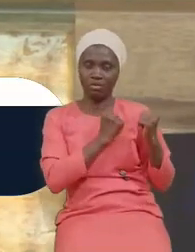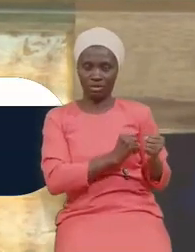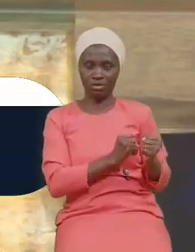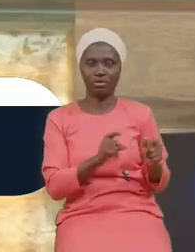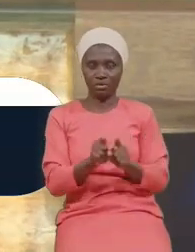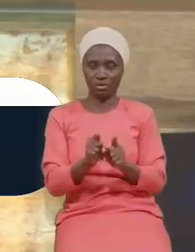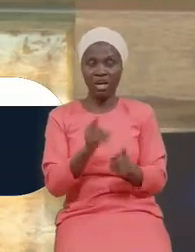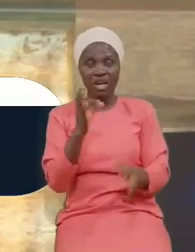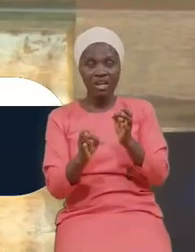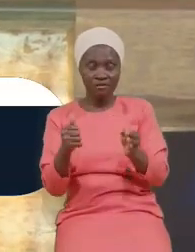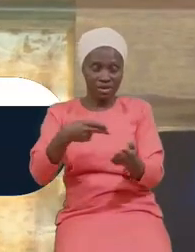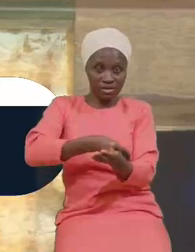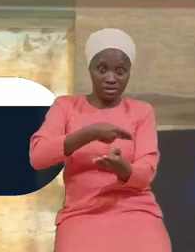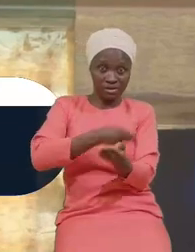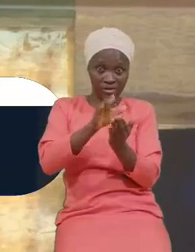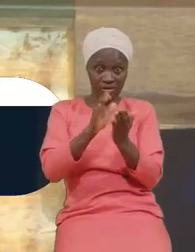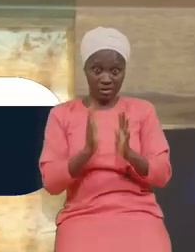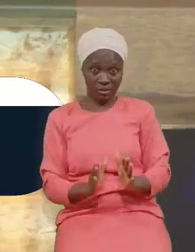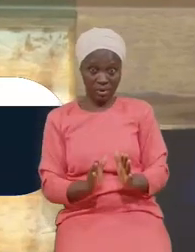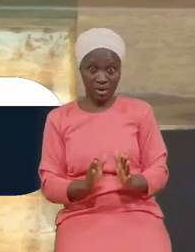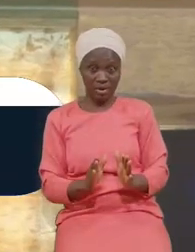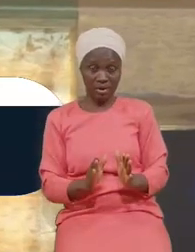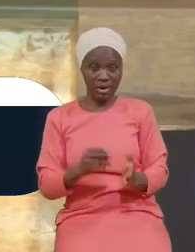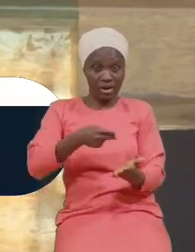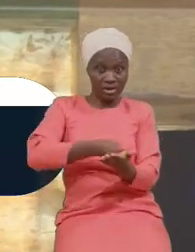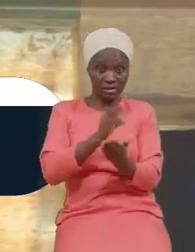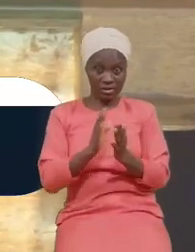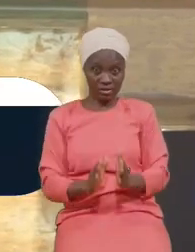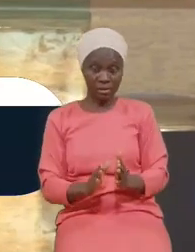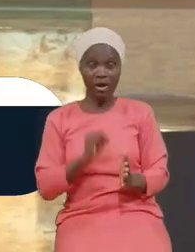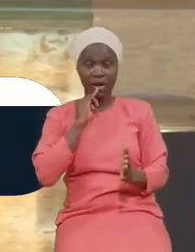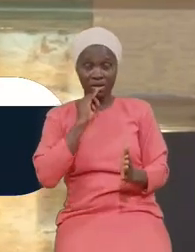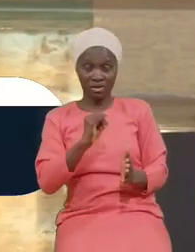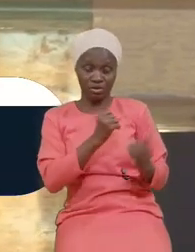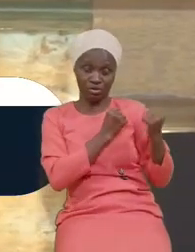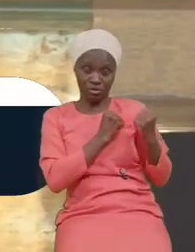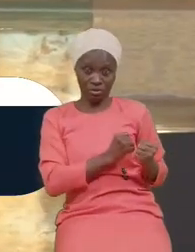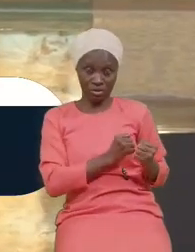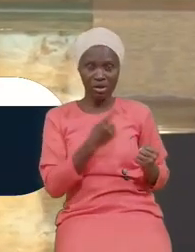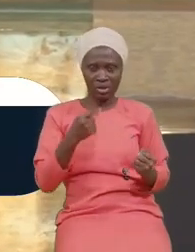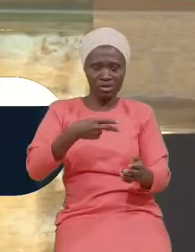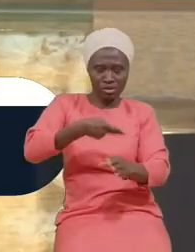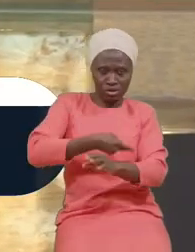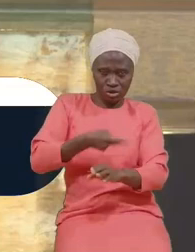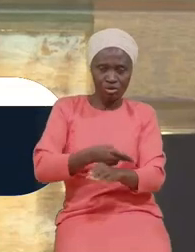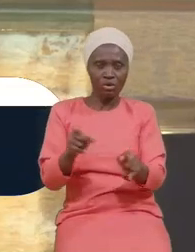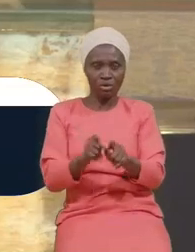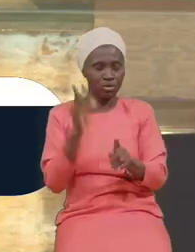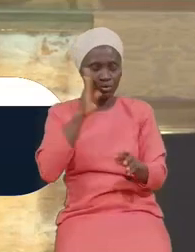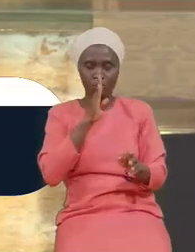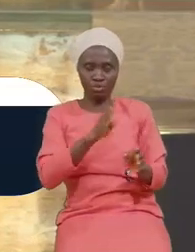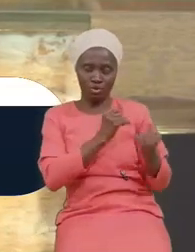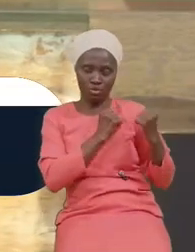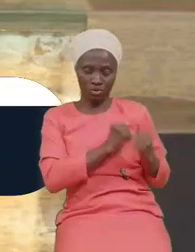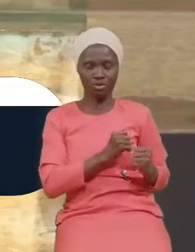est courageux les brebis les seins les membres de l'Église seront courageux si le